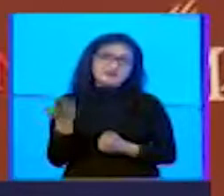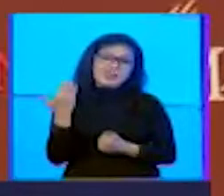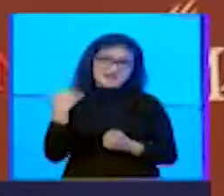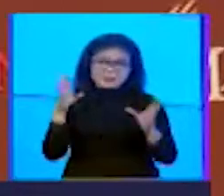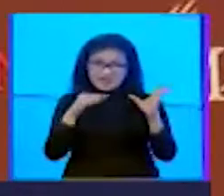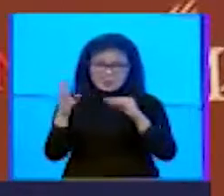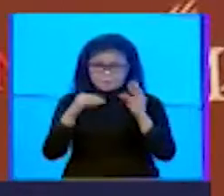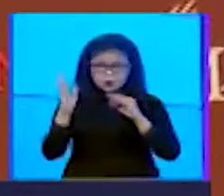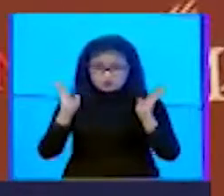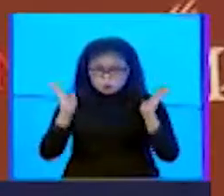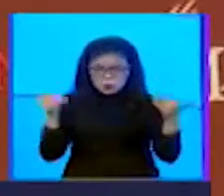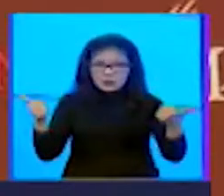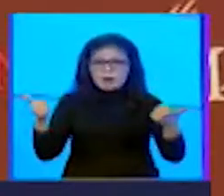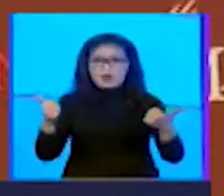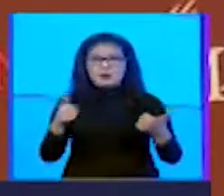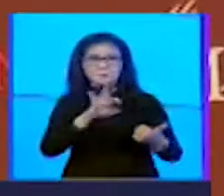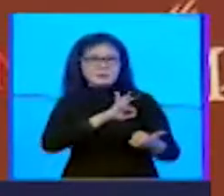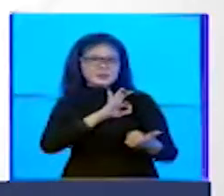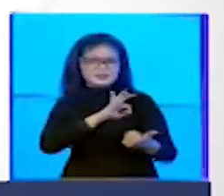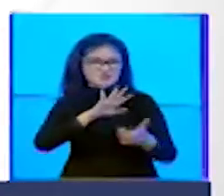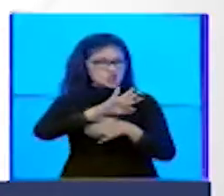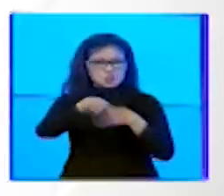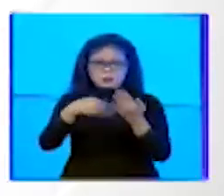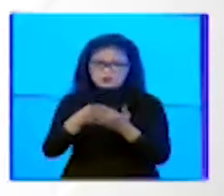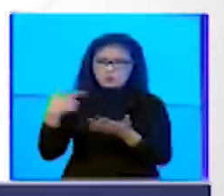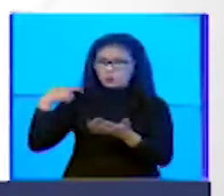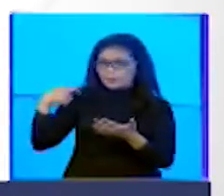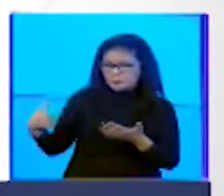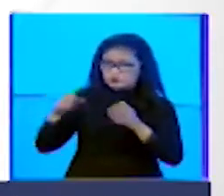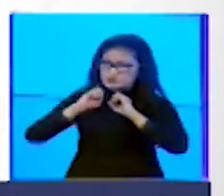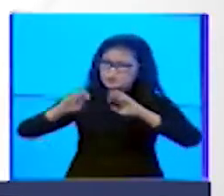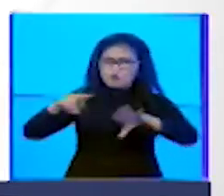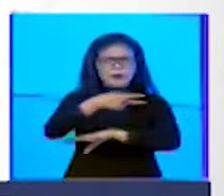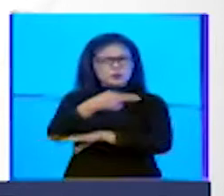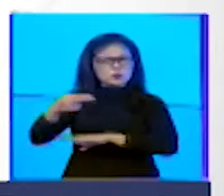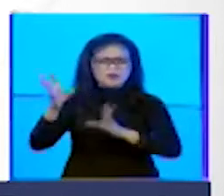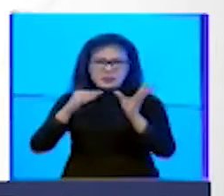antara Bapak Presiden dan seluruh gubernur se-Indonesia.